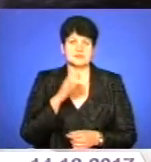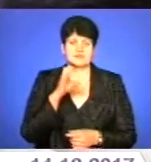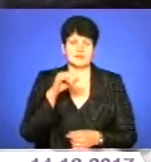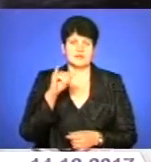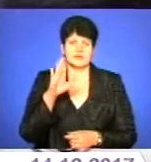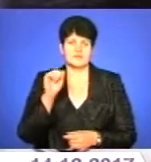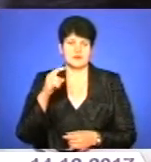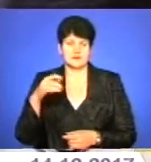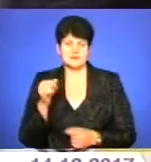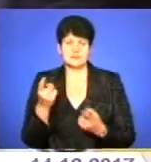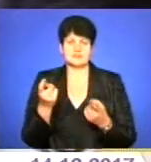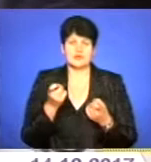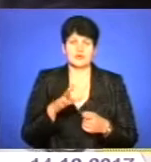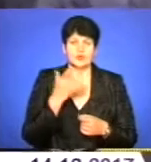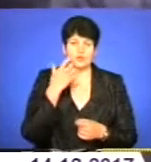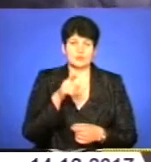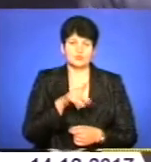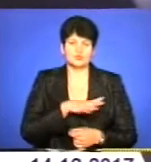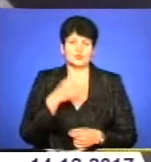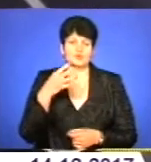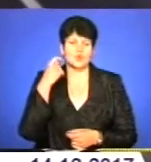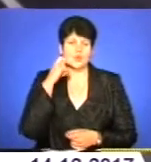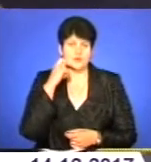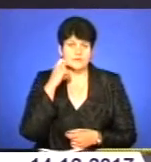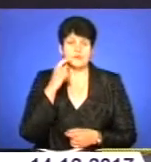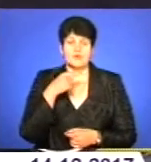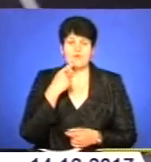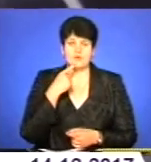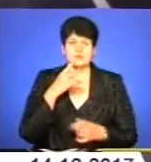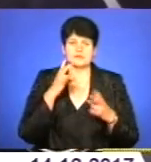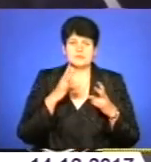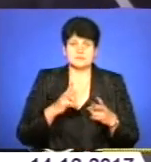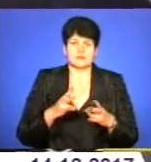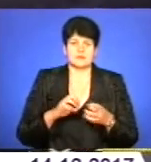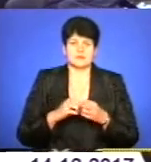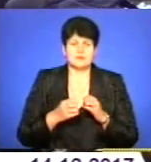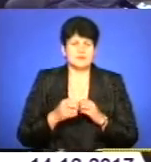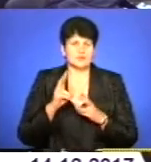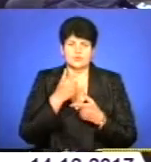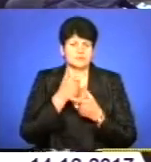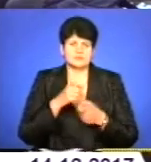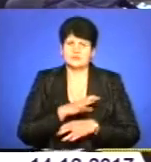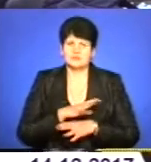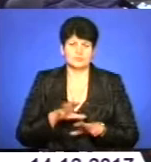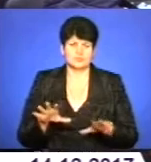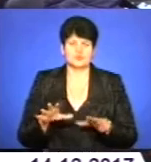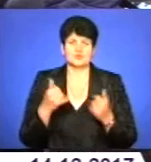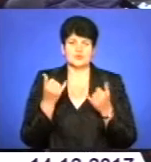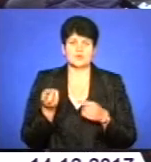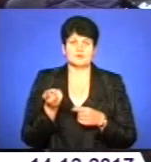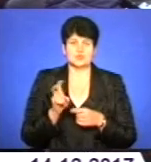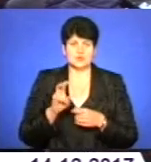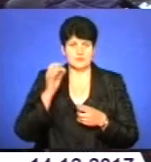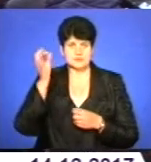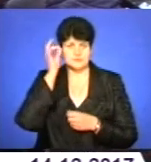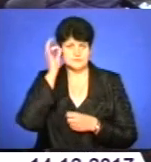на ліквідацію аварії, коли йому було 40. Чоловік розповідає, про небезпеку та загрозу для життя ніхто не попереджував. Сьогодні прийшов пом'янути